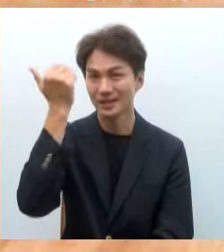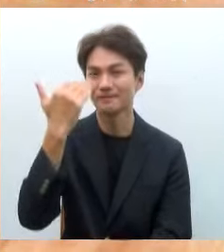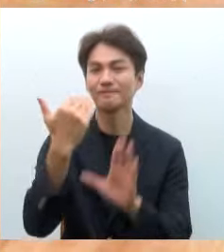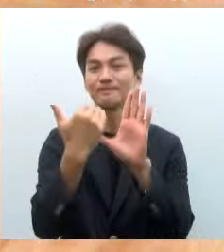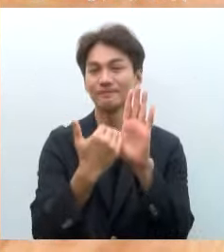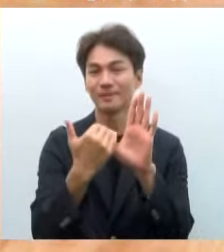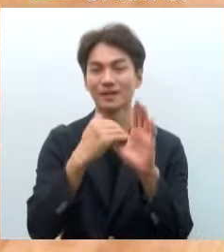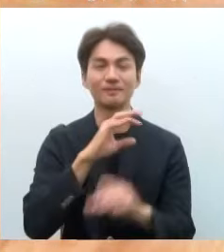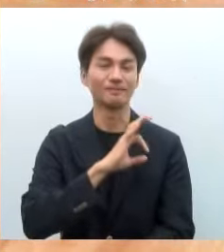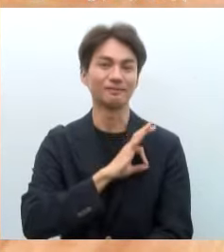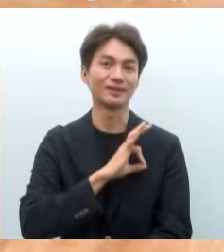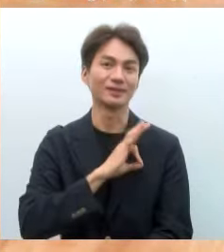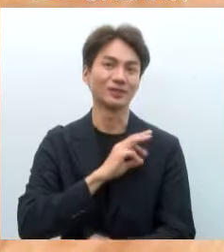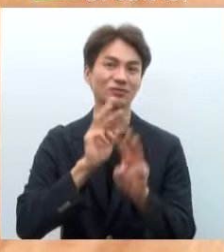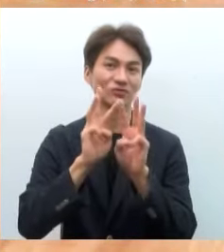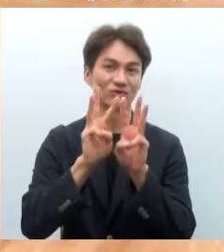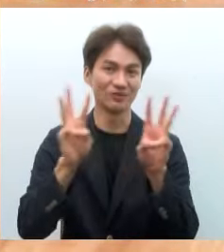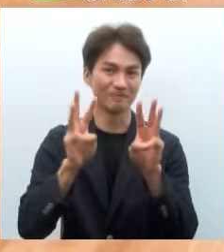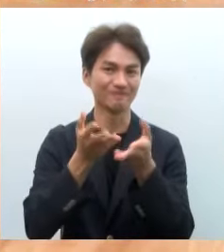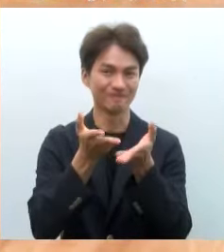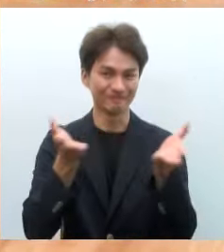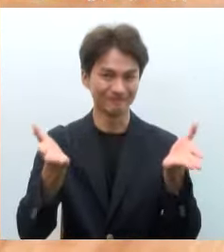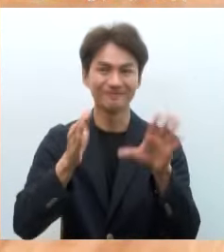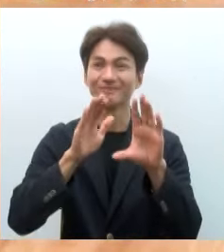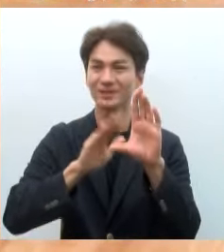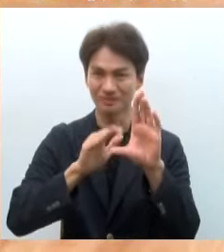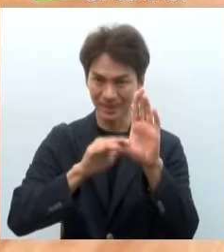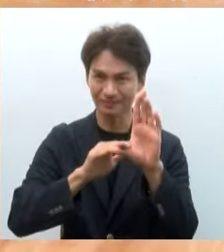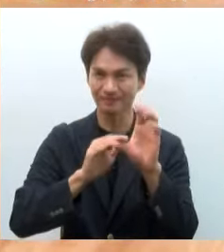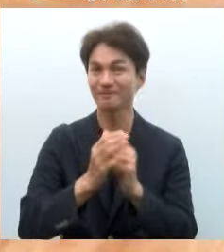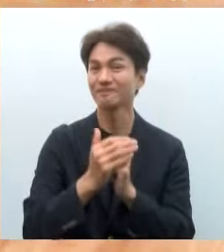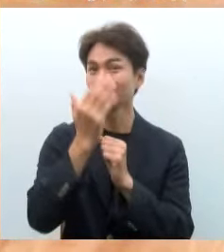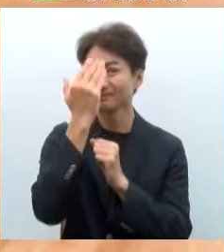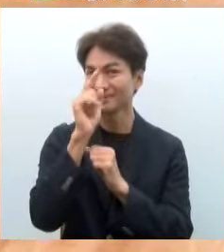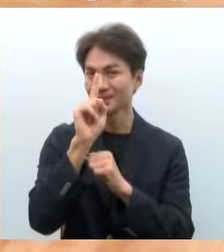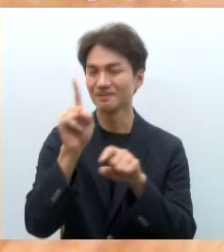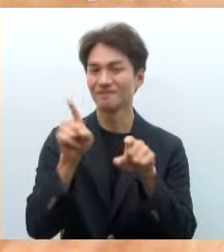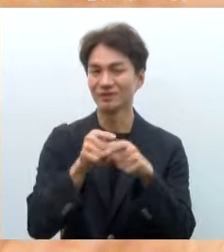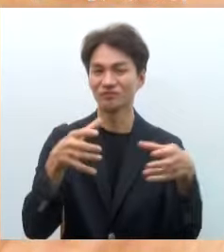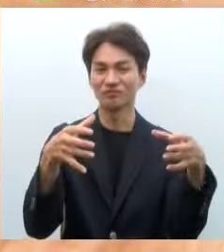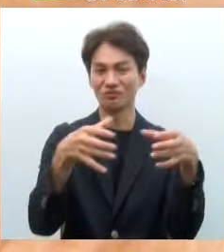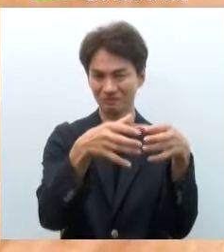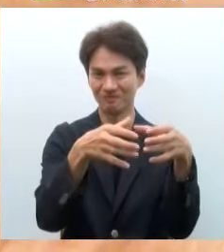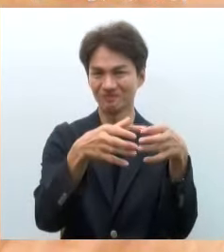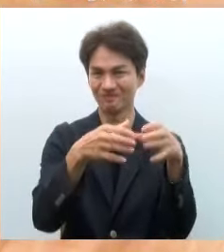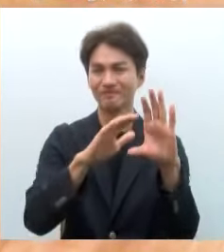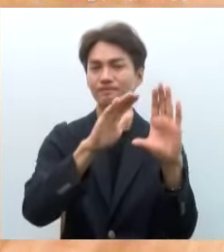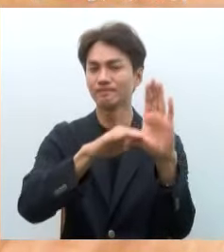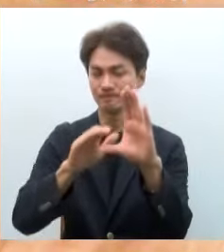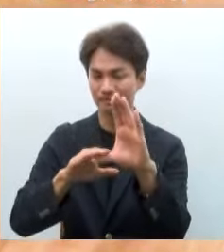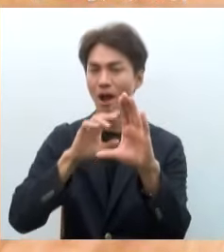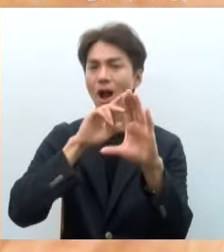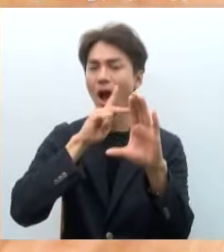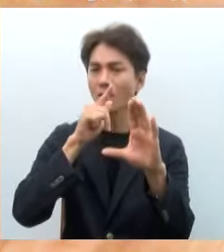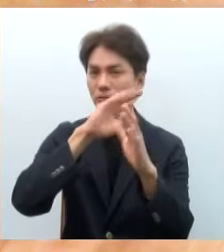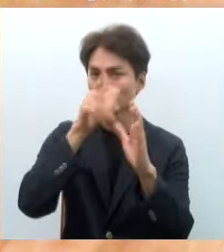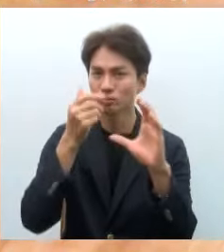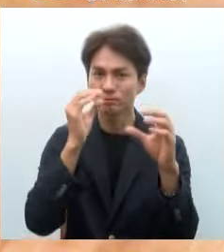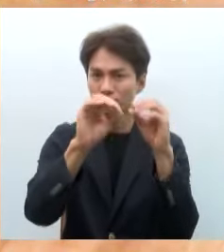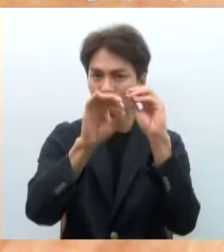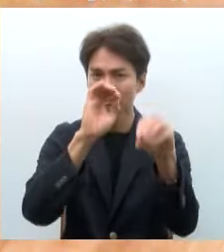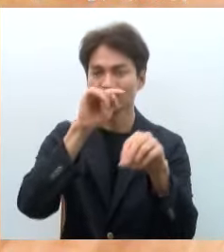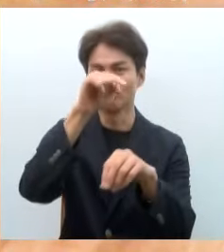ที่ www.obectv.tv ด้วยค่ะเราจะได้ไปอยู่รวมกันในนั้นเลยนะคะเพราะว่าข่าวสารต่างๆเนี่ยจะอยู่ในช่องทางนี้เ